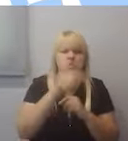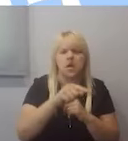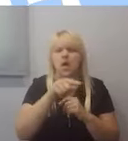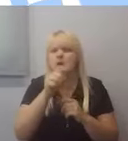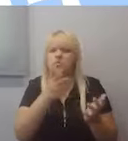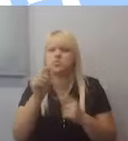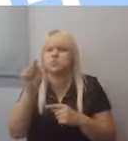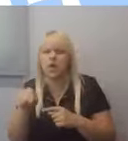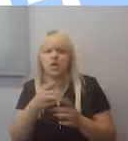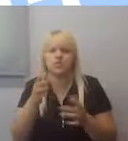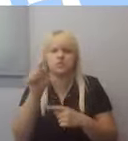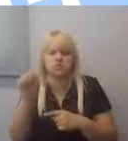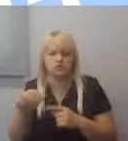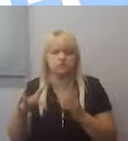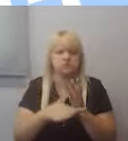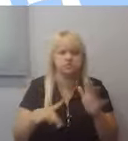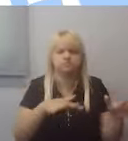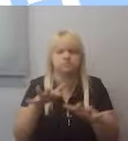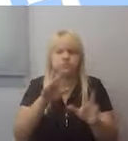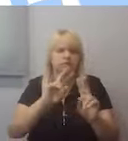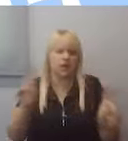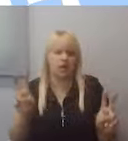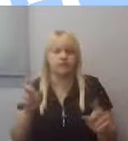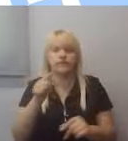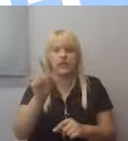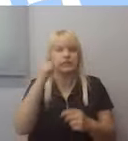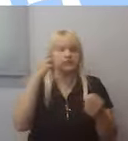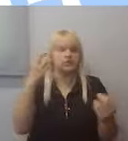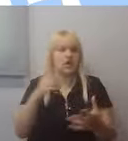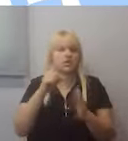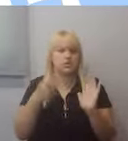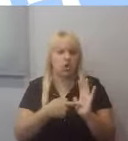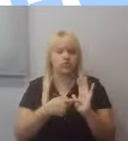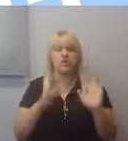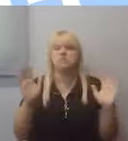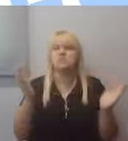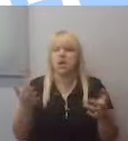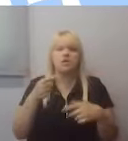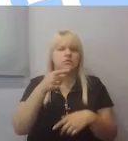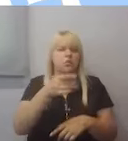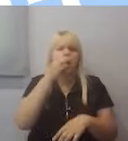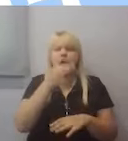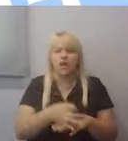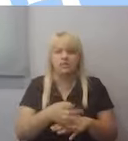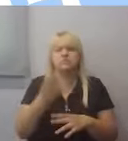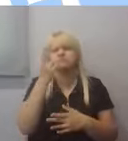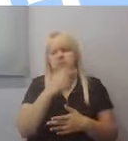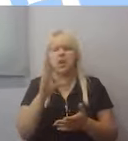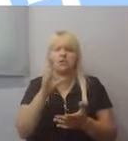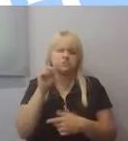varbūt saprotams jautājums bet uz to ir ne tādas atbildes kā mēs esam pieraduši